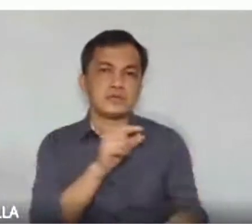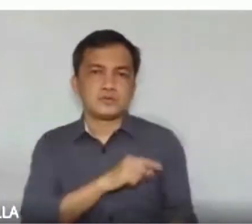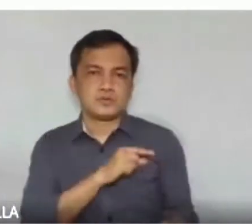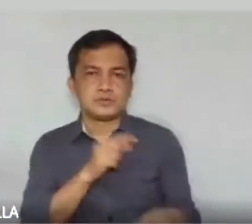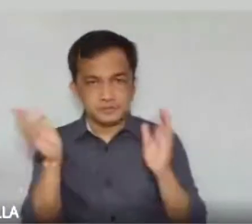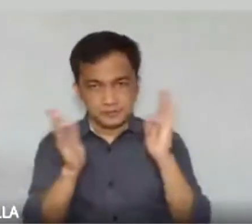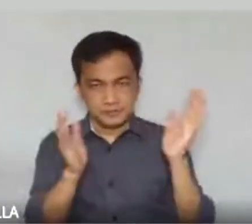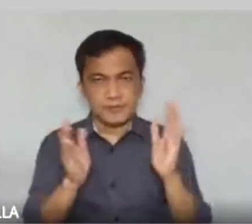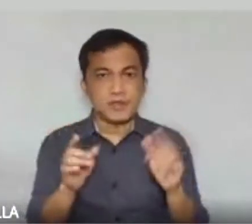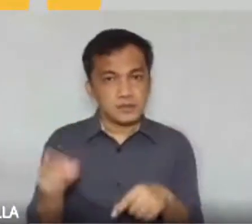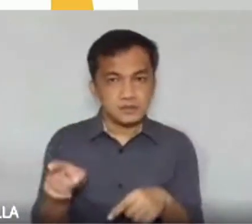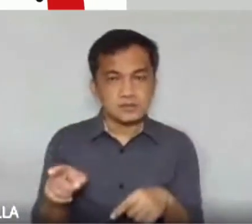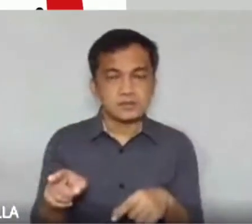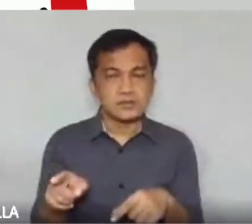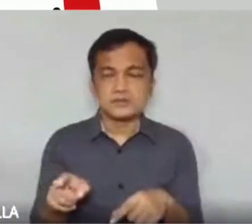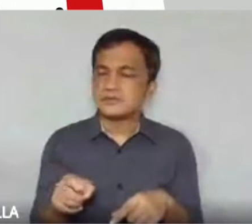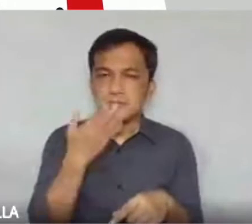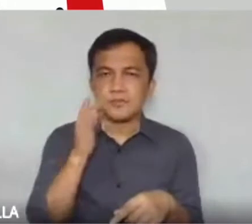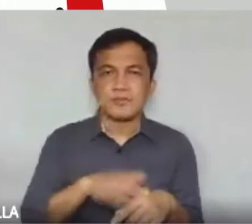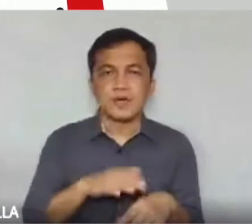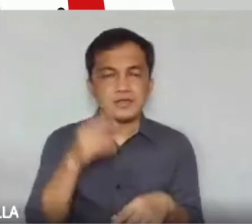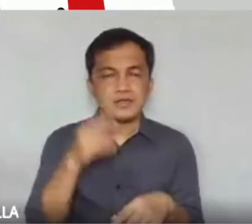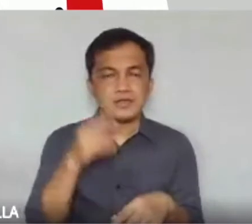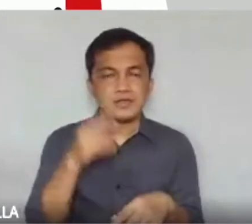services at ito ay makasasama para sa consumer.